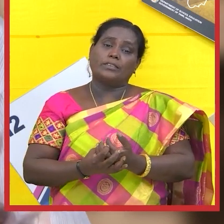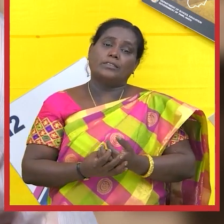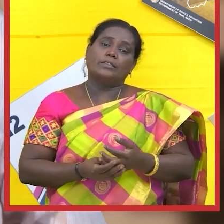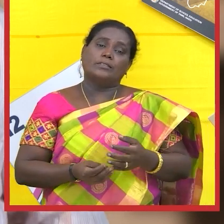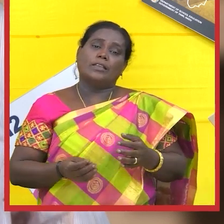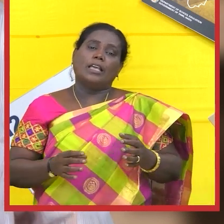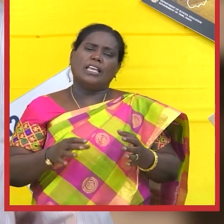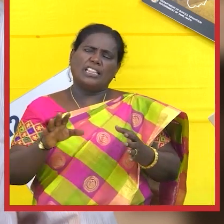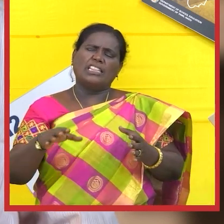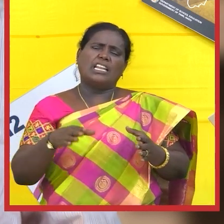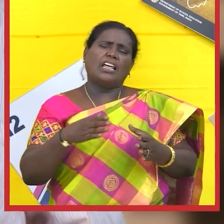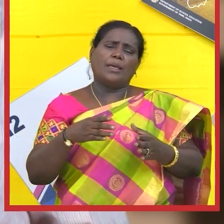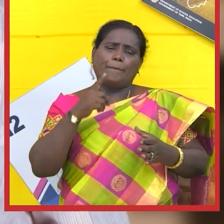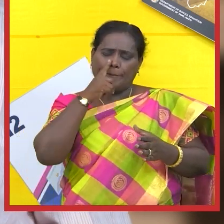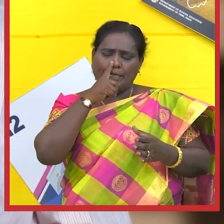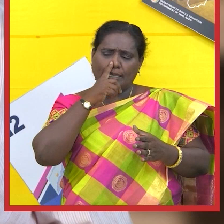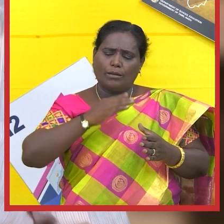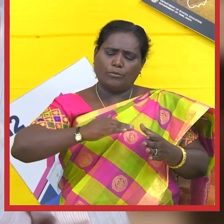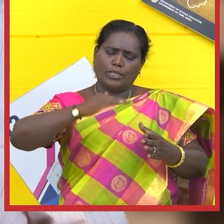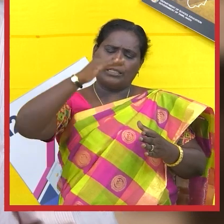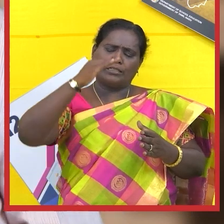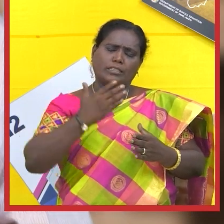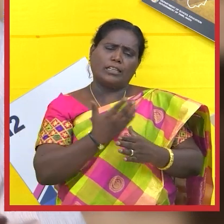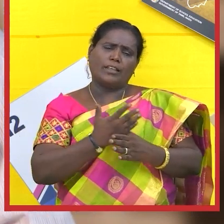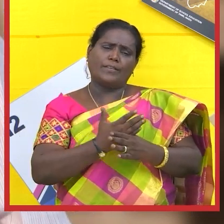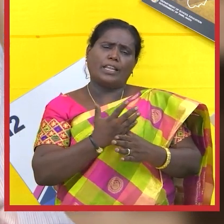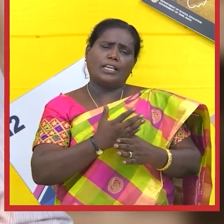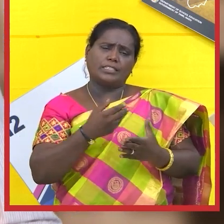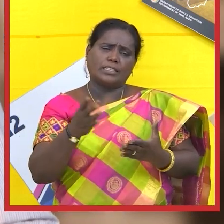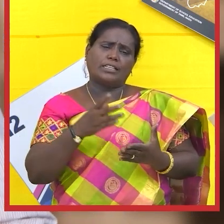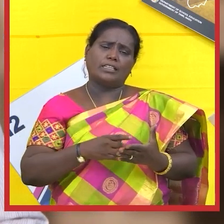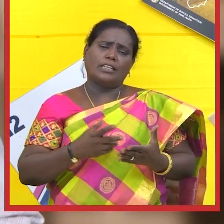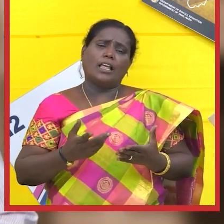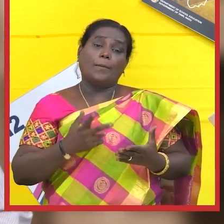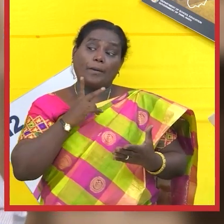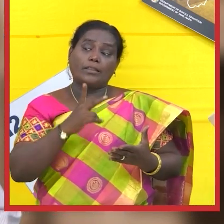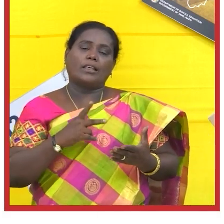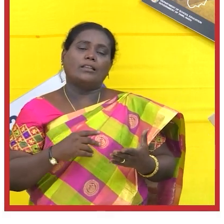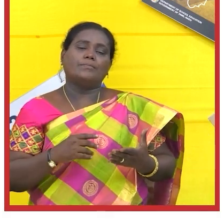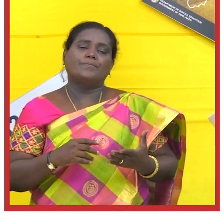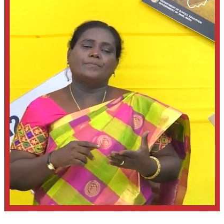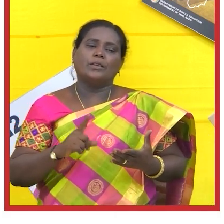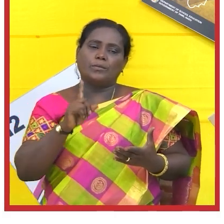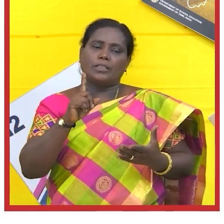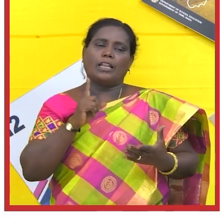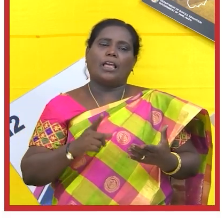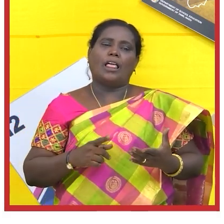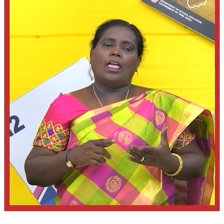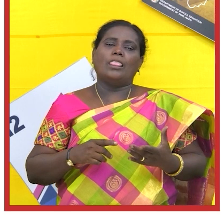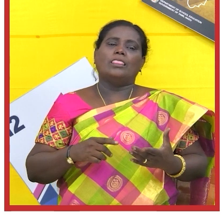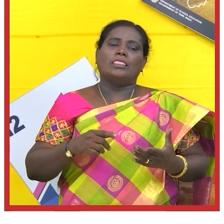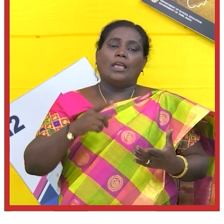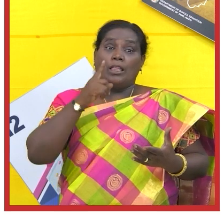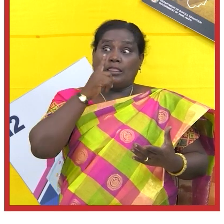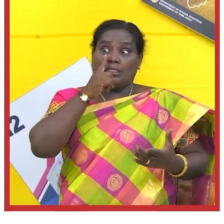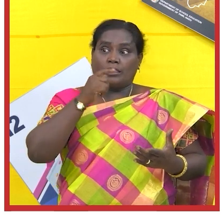பணிகளை மேற்கொண்டிருக்கிறது, பெண்கள் முன்னேற்றத்திற்காக என்னென்ன பணிகளை மேற்கொண்டிருக்கிறது என்று பார்த்தால், முதலில் தனிநபர்